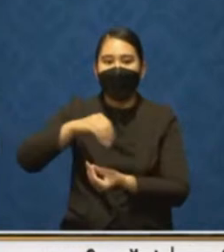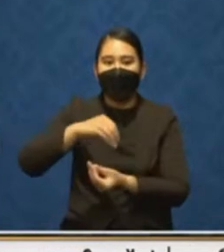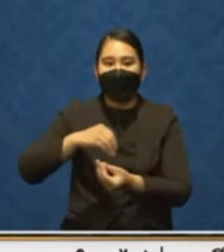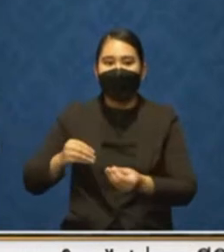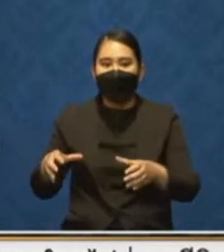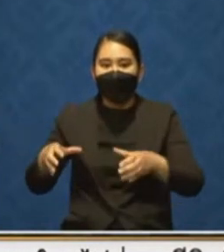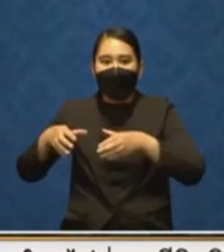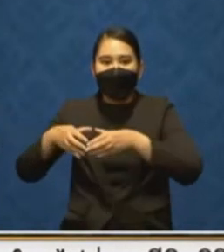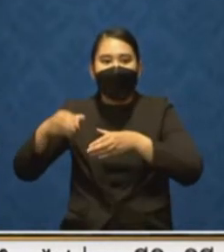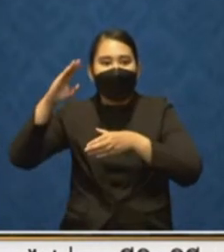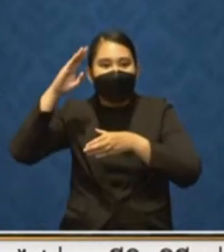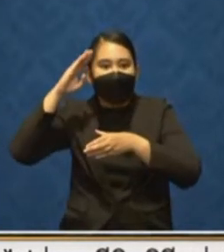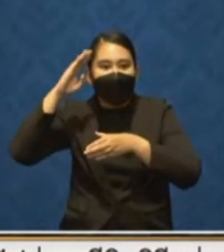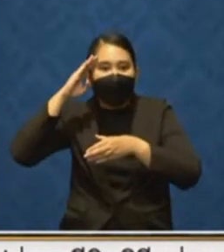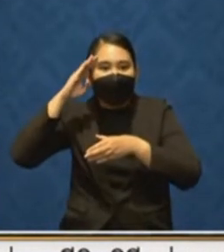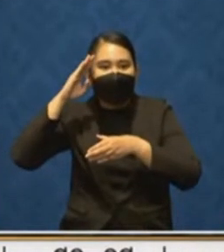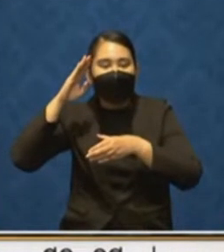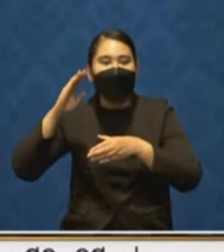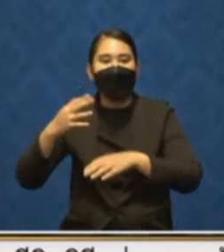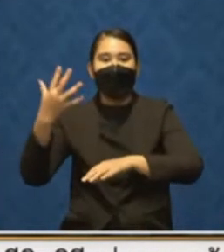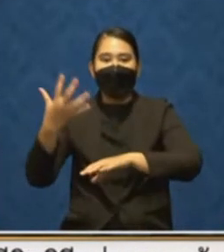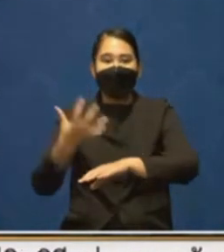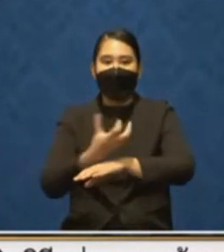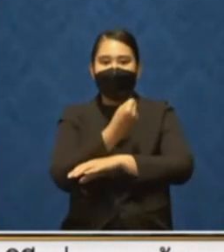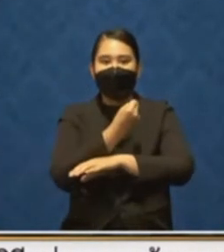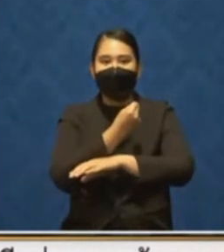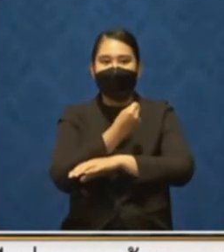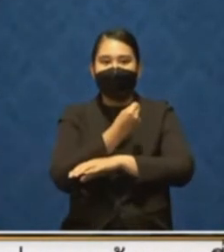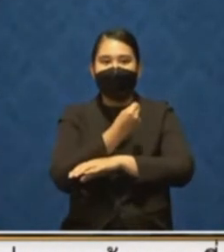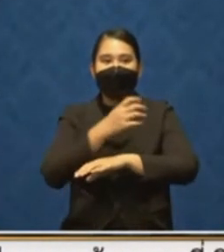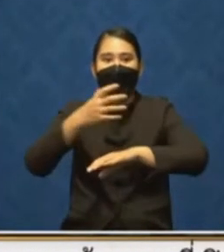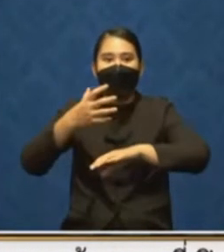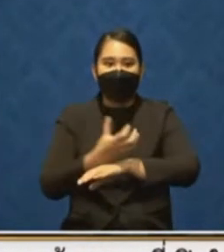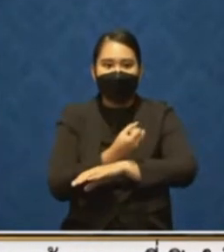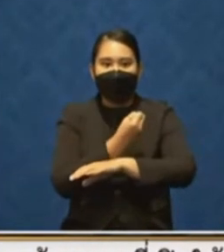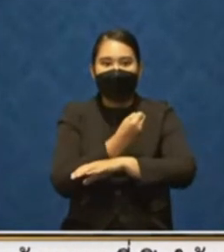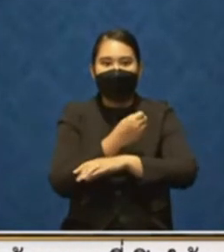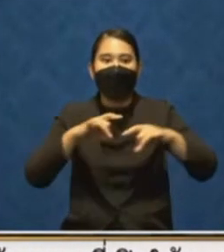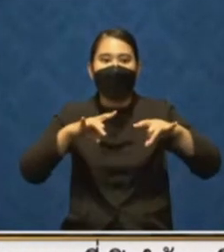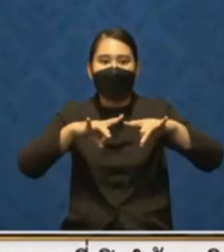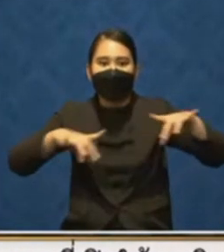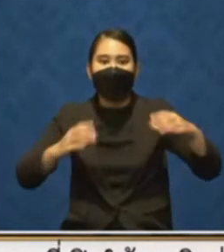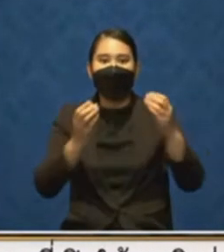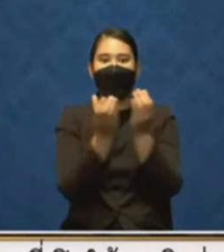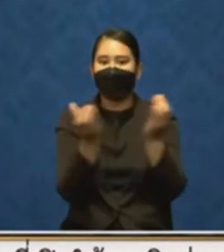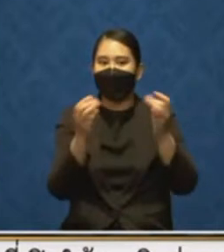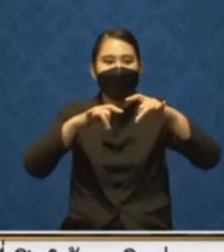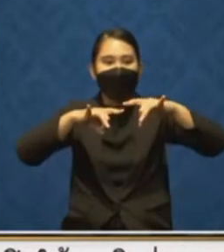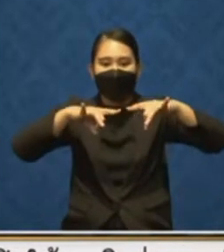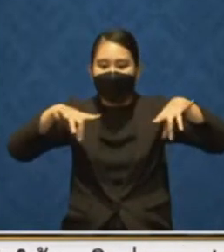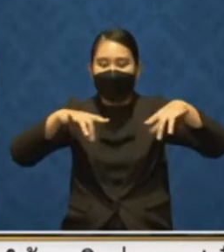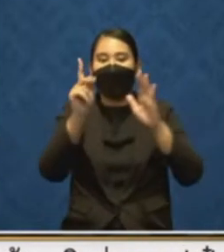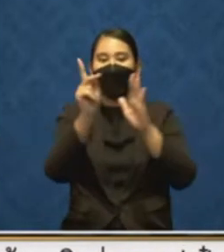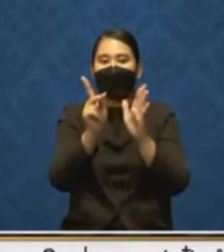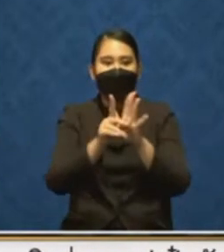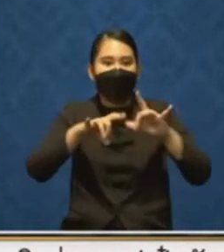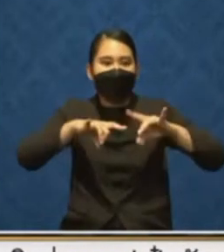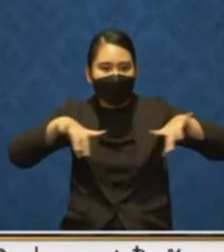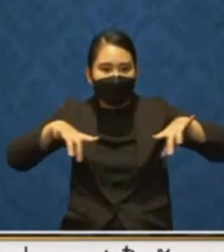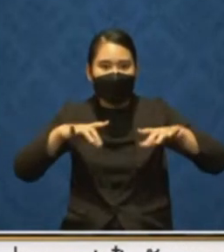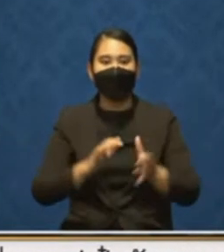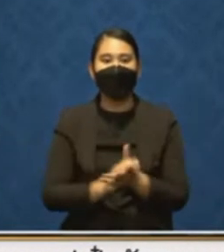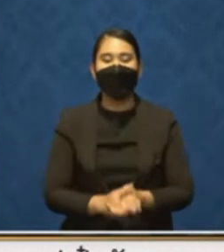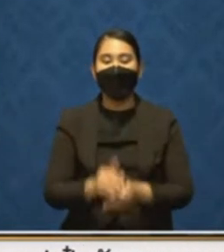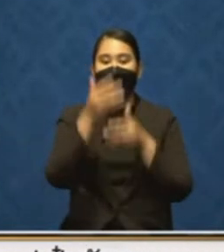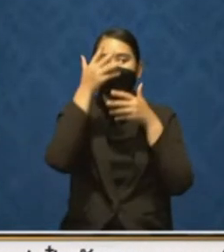ปฏิบัติหน้าที่โดยใช้อำนาจขัดต่อที่บัญญัติแห่งรัฐธรรมนูญหรือกฎหมายไม่สน